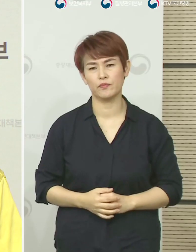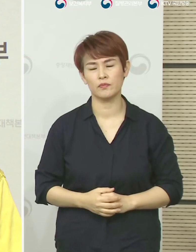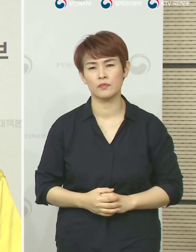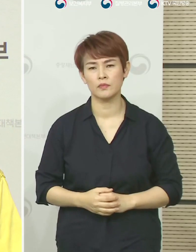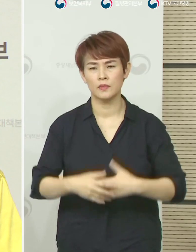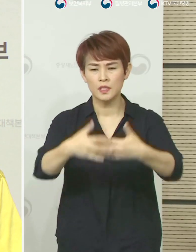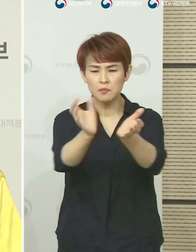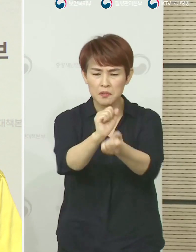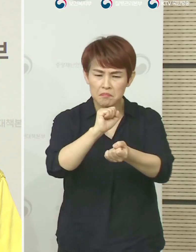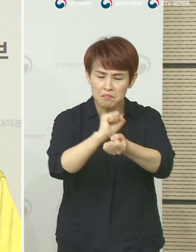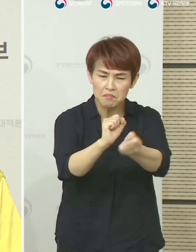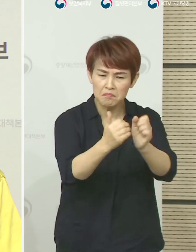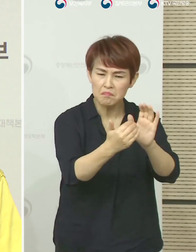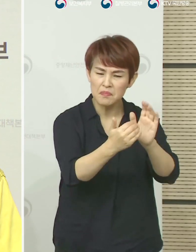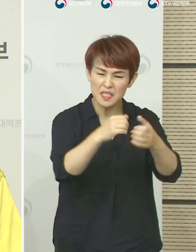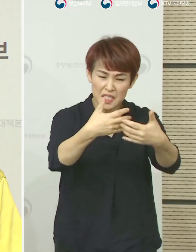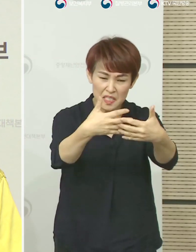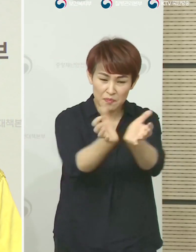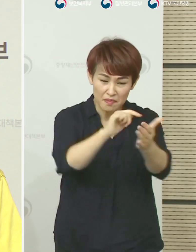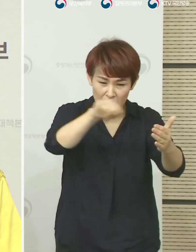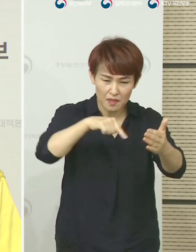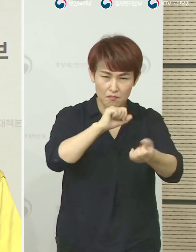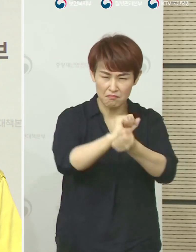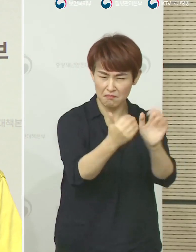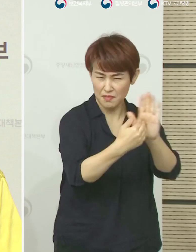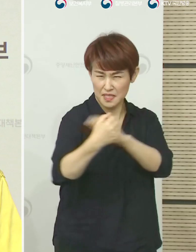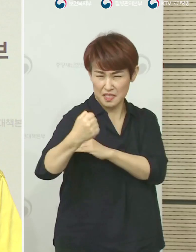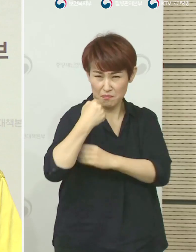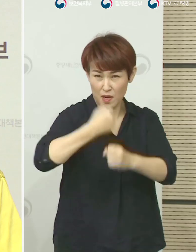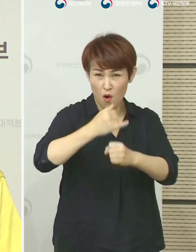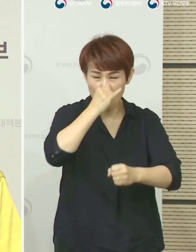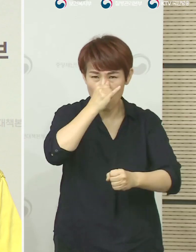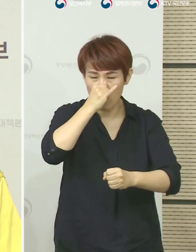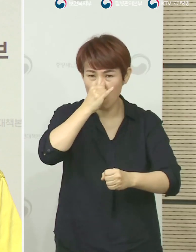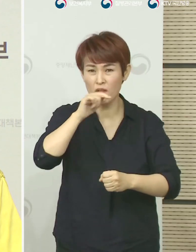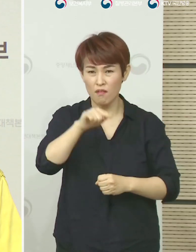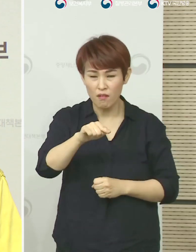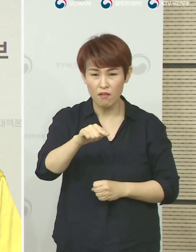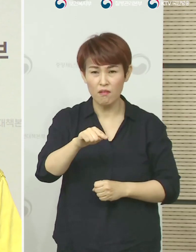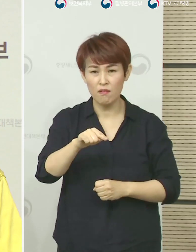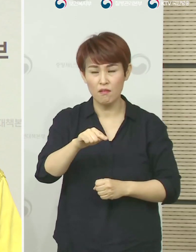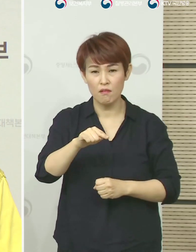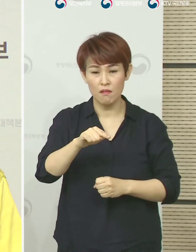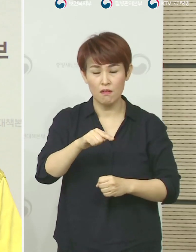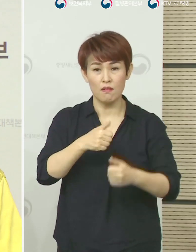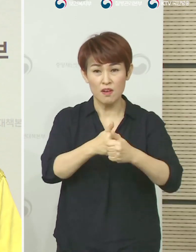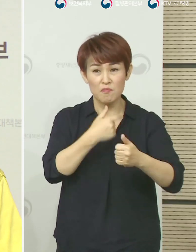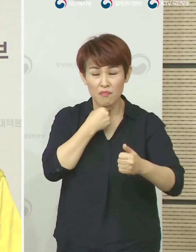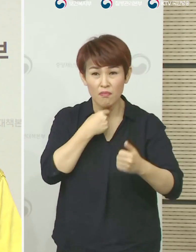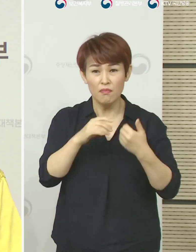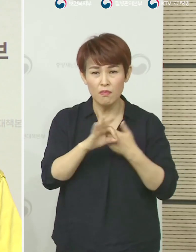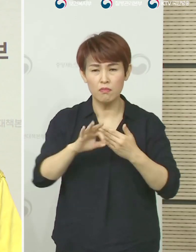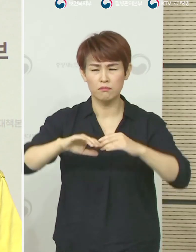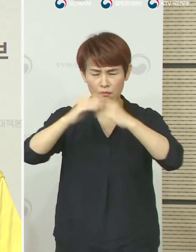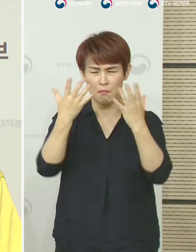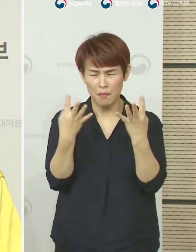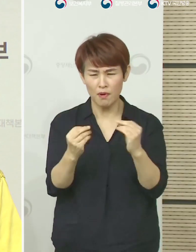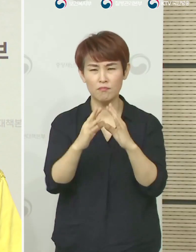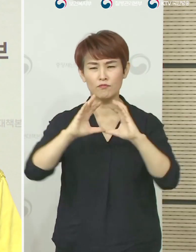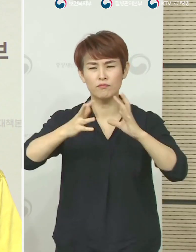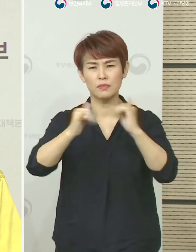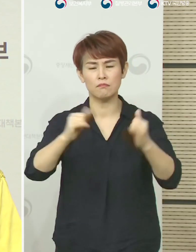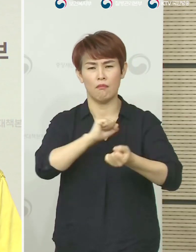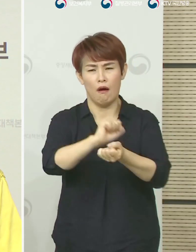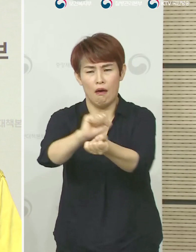요 집단 면역 이론이라고 하는 거는 굉장히 많은 다수의 국민들이 감염되고 그로 인해 피해가 상당히 클 수 있는 부분들이기